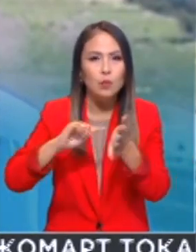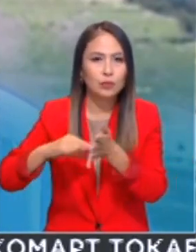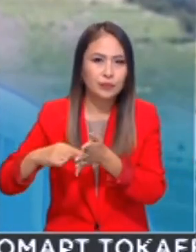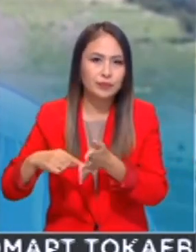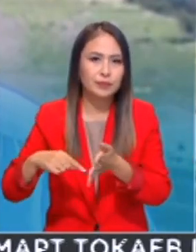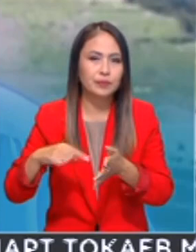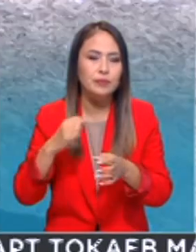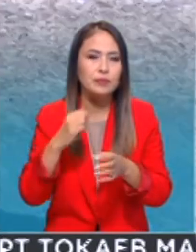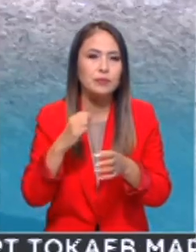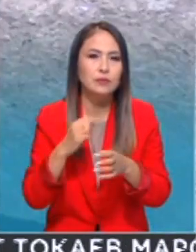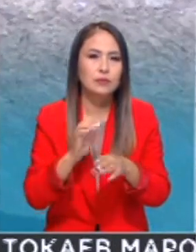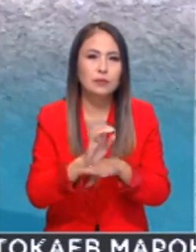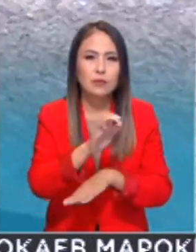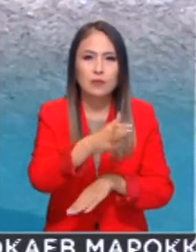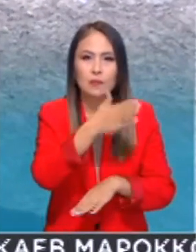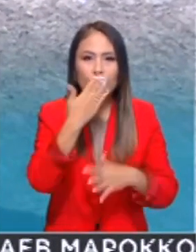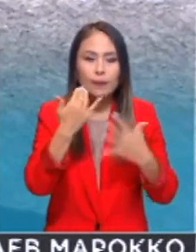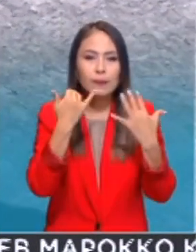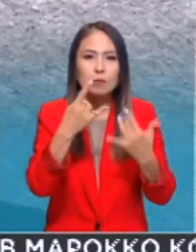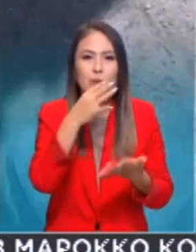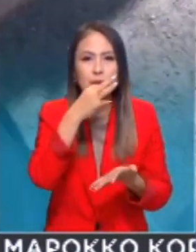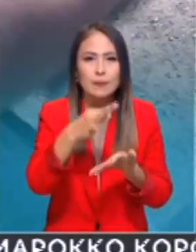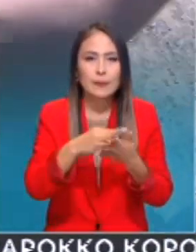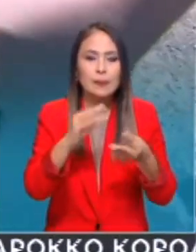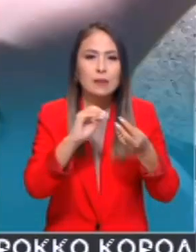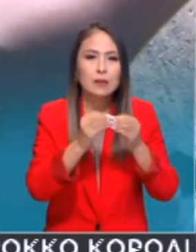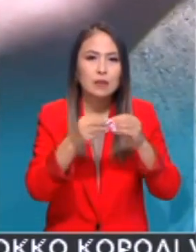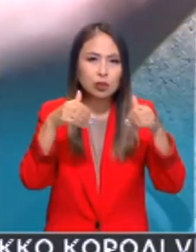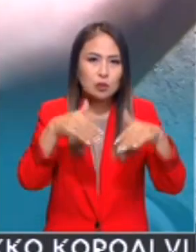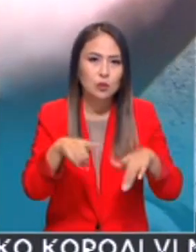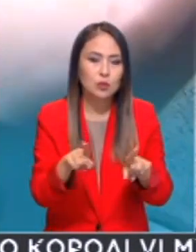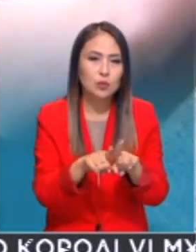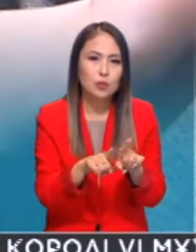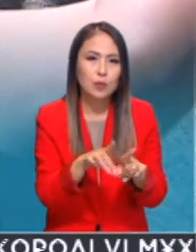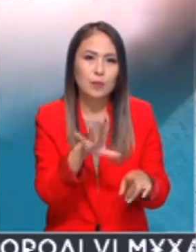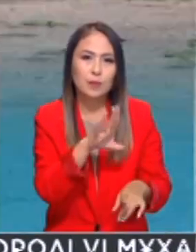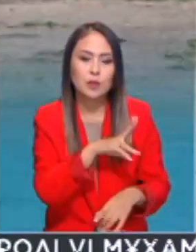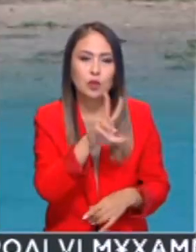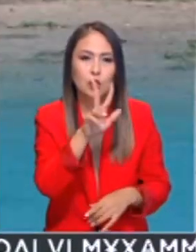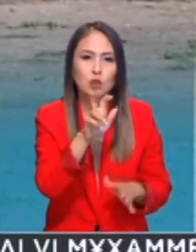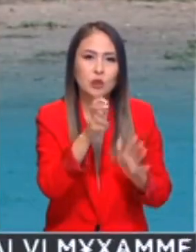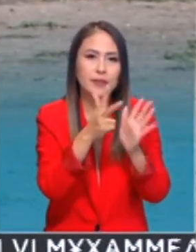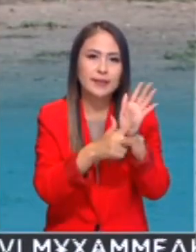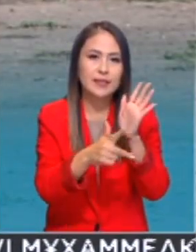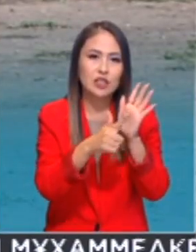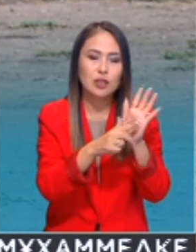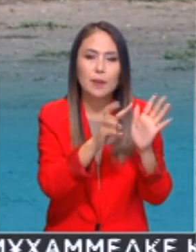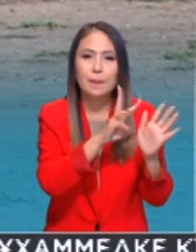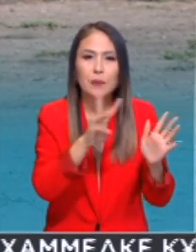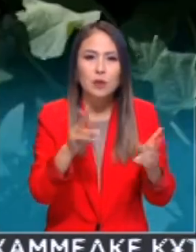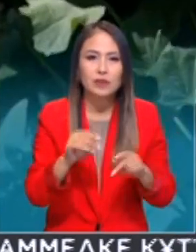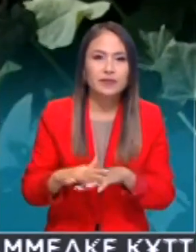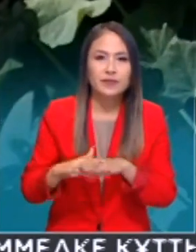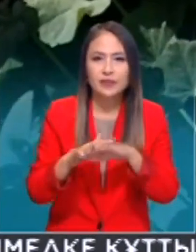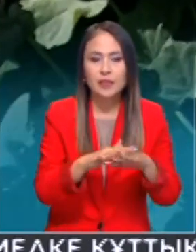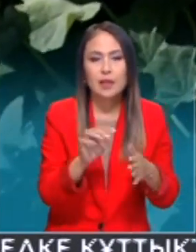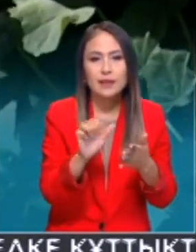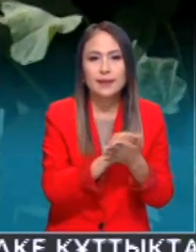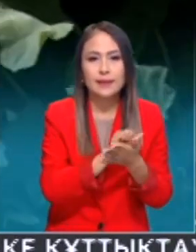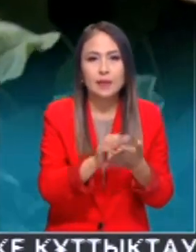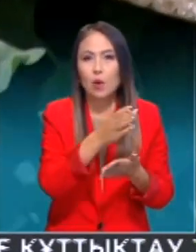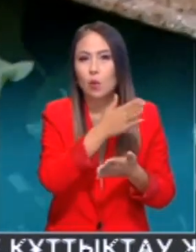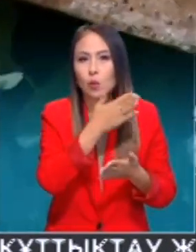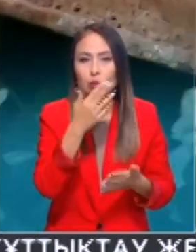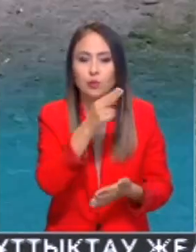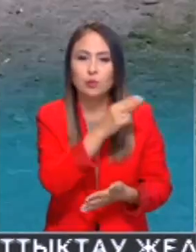оңдайтын экскаваторлары жоқ. Бір қызға жауапты компанияға проблеманы шешу үшін биыл қазынадан 387 миллион теңге бөлінген, бірақ құжат дайын емес деген